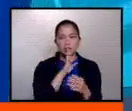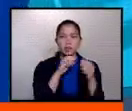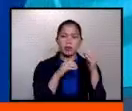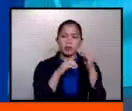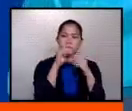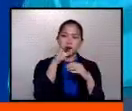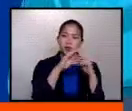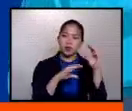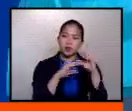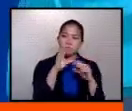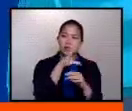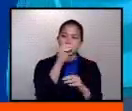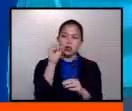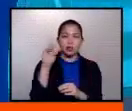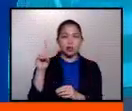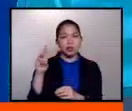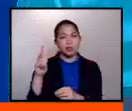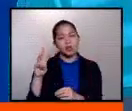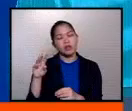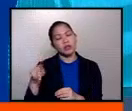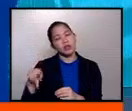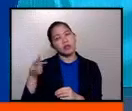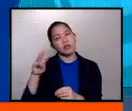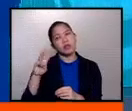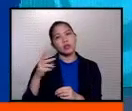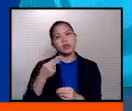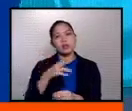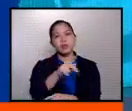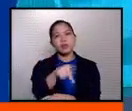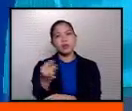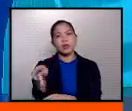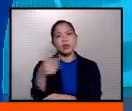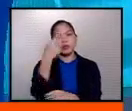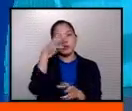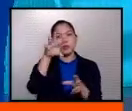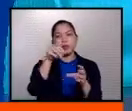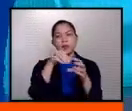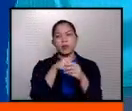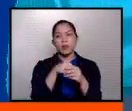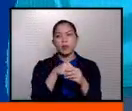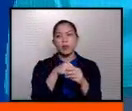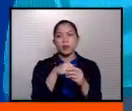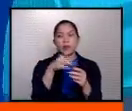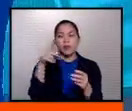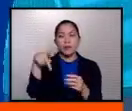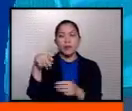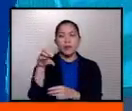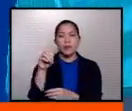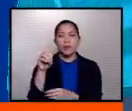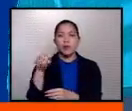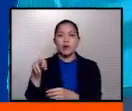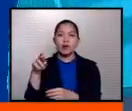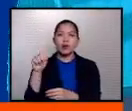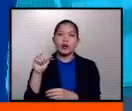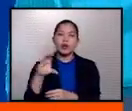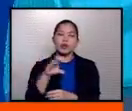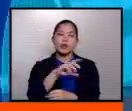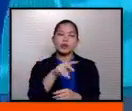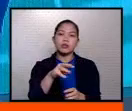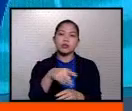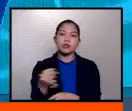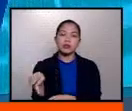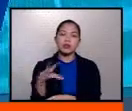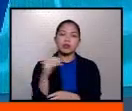at infrastruktura ng DPWH, lalo na sa Pampanga. Kabilang ang Chuzon Supermarket sa Porac, Clark